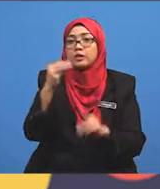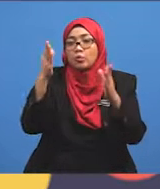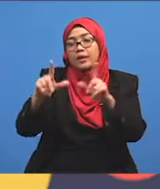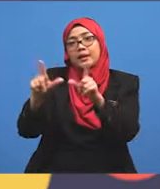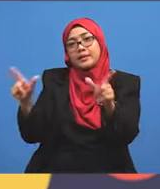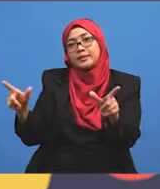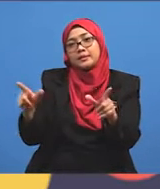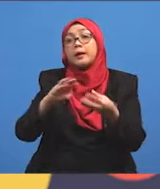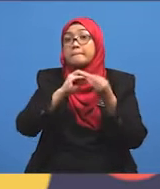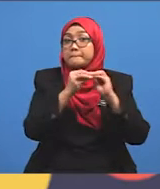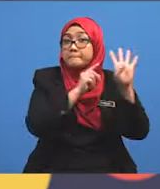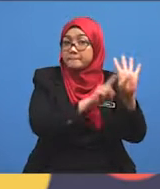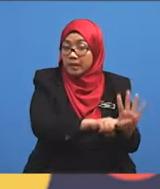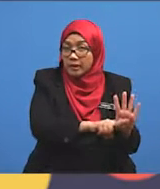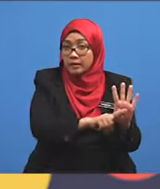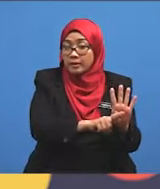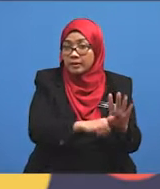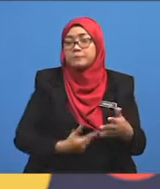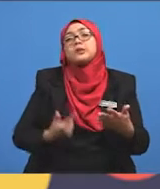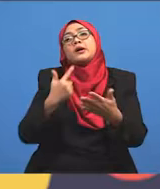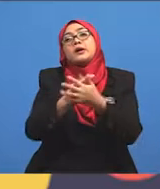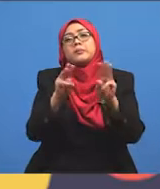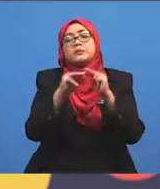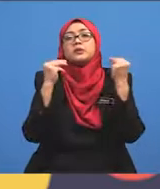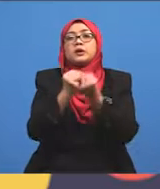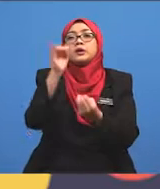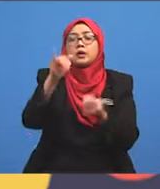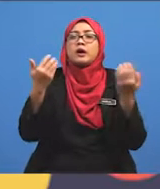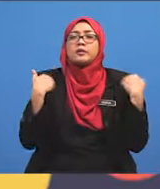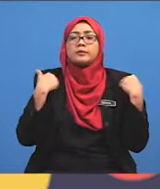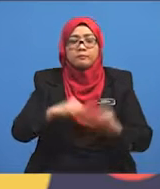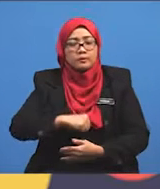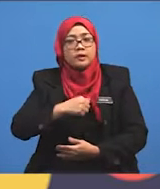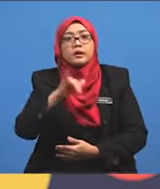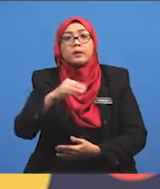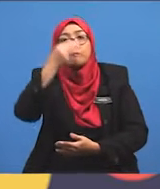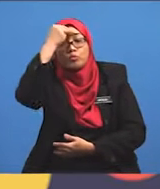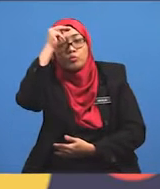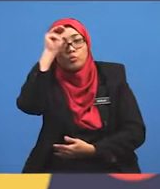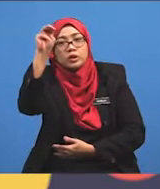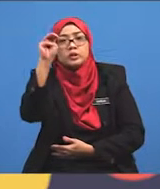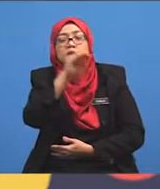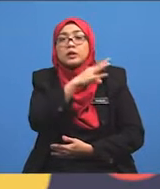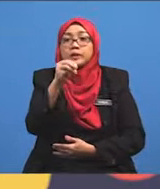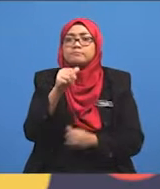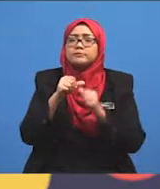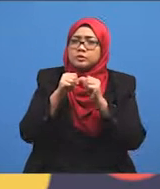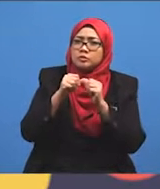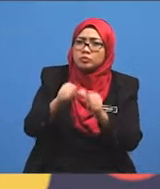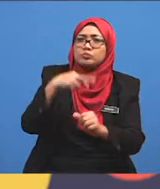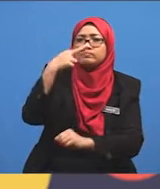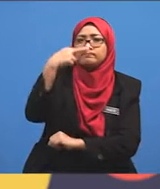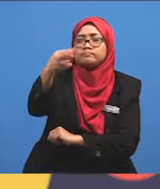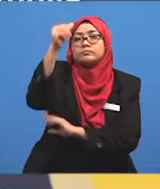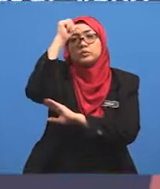keempat, melahirkan masyarakat yang berakhlak mulia dan patuh kepada syariat Allah Subhanahu Wa Taala.